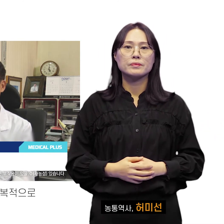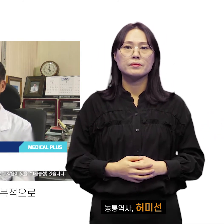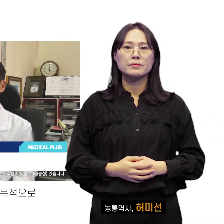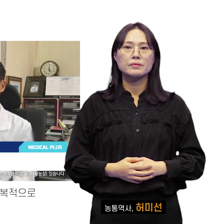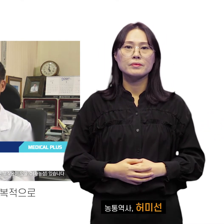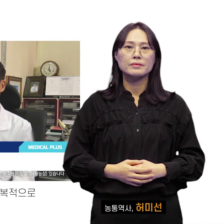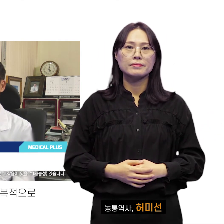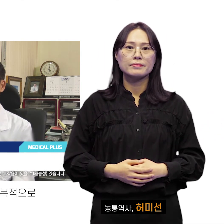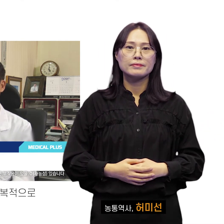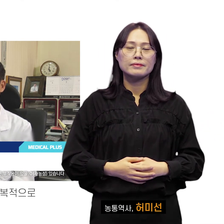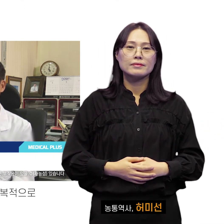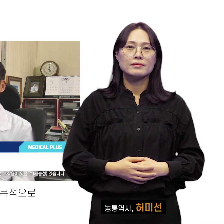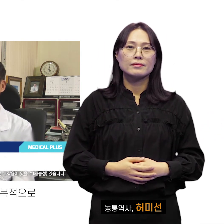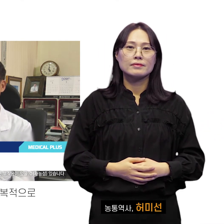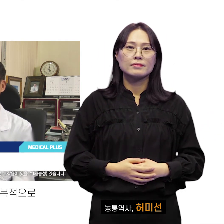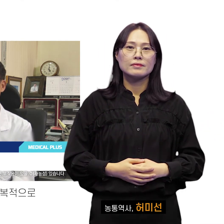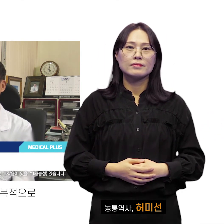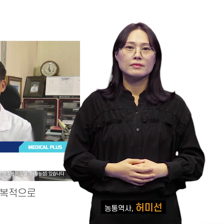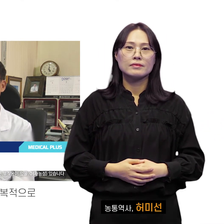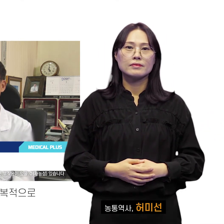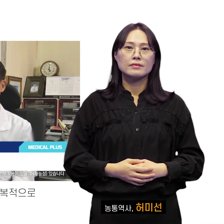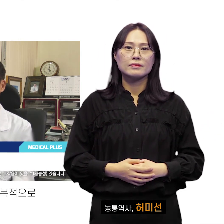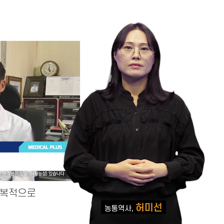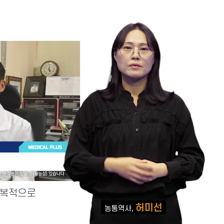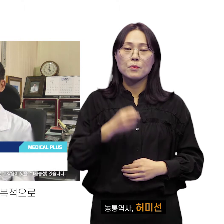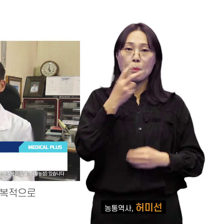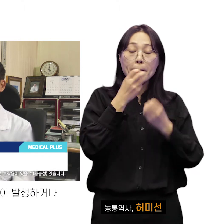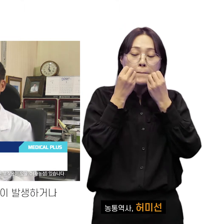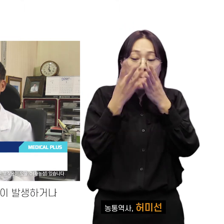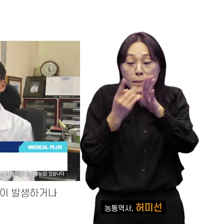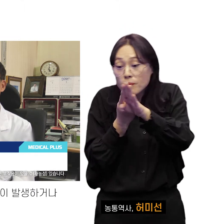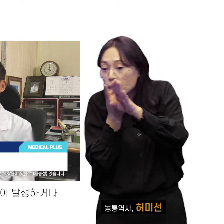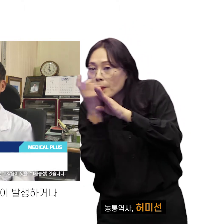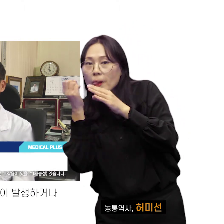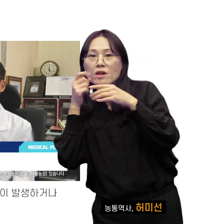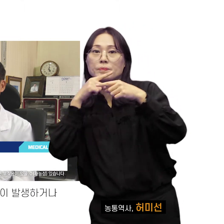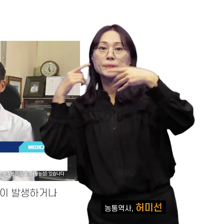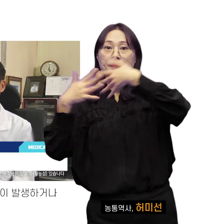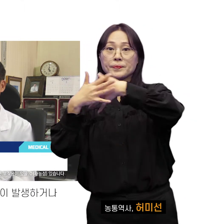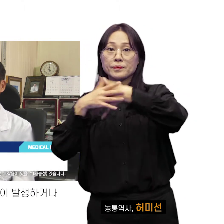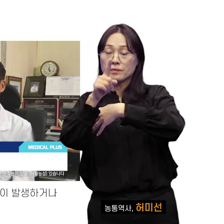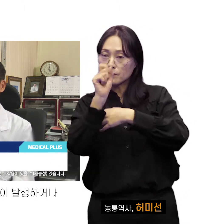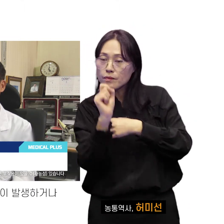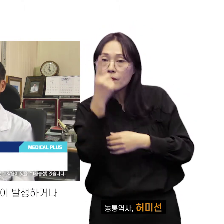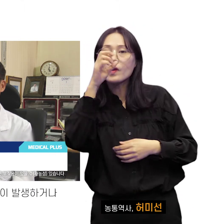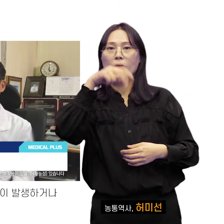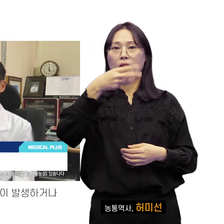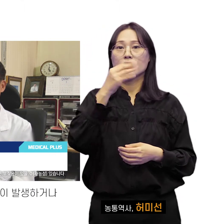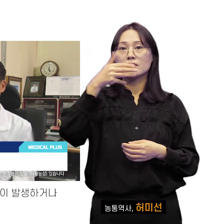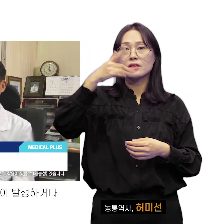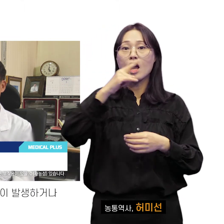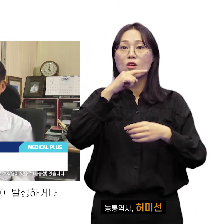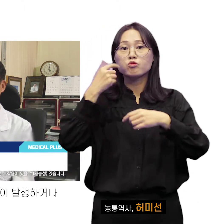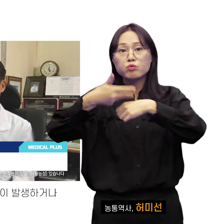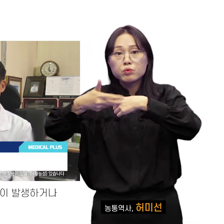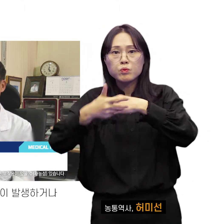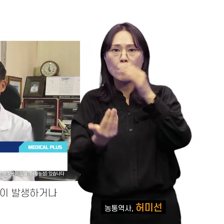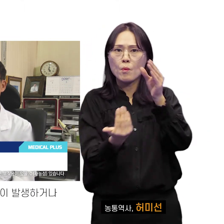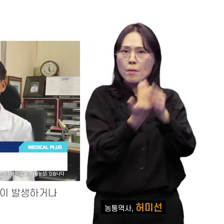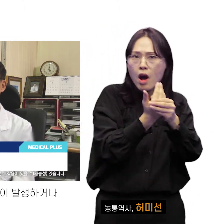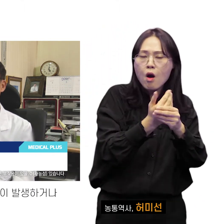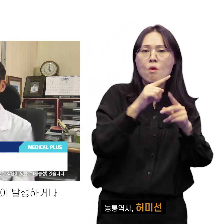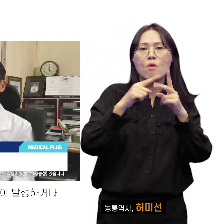주사를 지속적이고 반복적으로 해야만 합니다. 또한 신생혈관에 의해서 유리체 출혈이